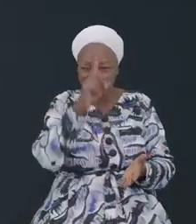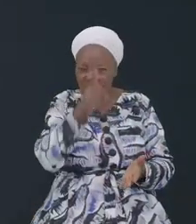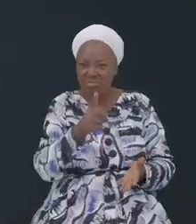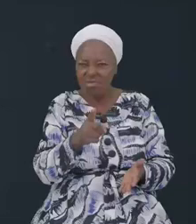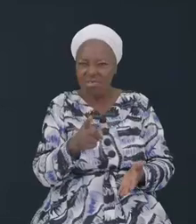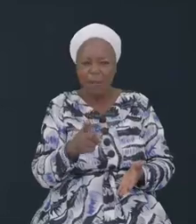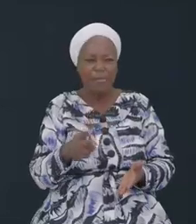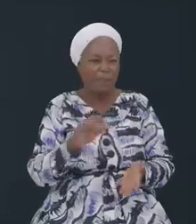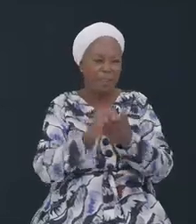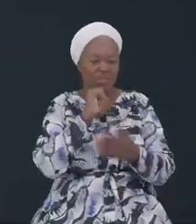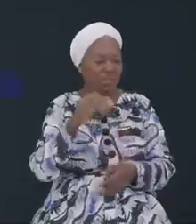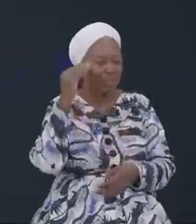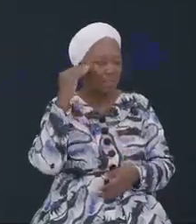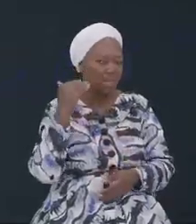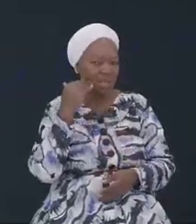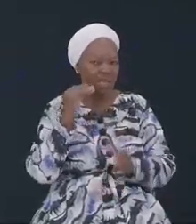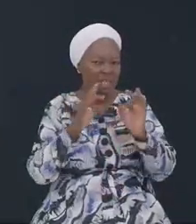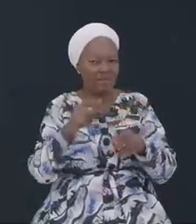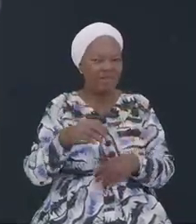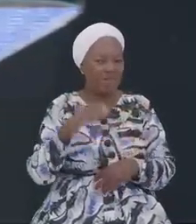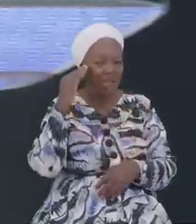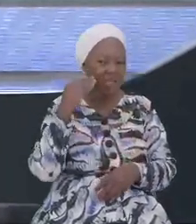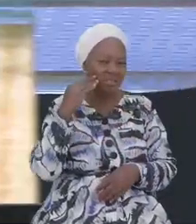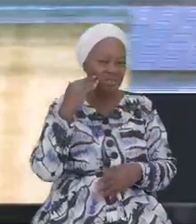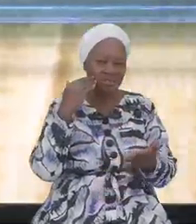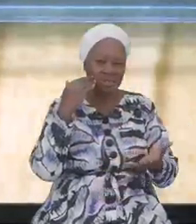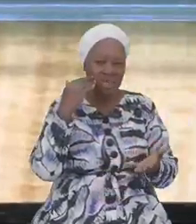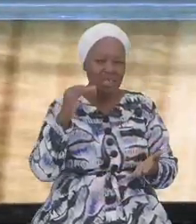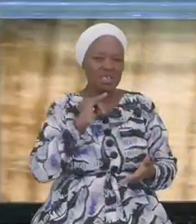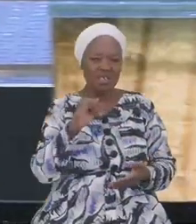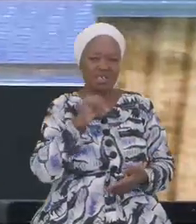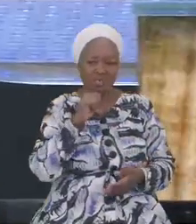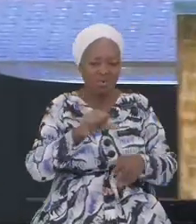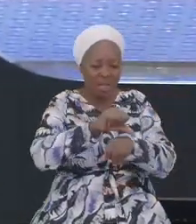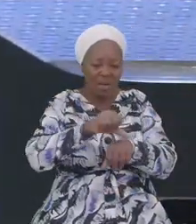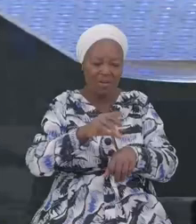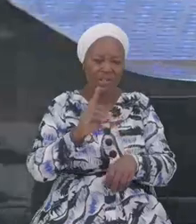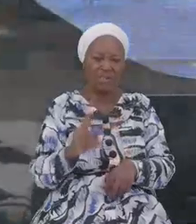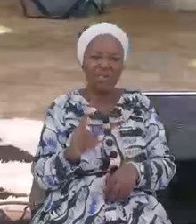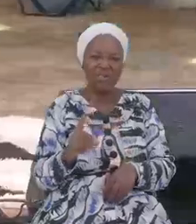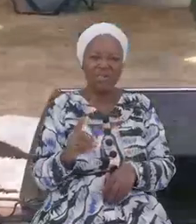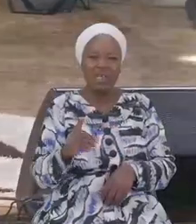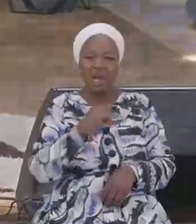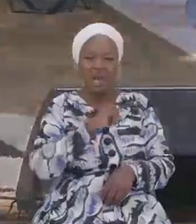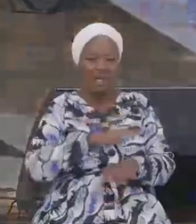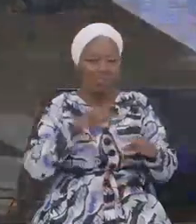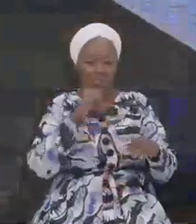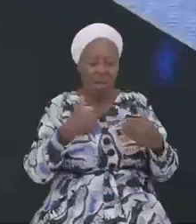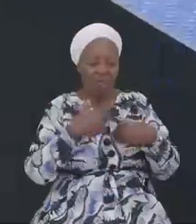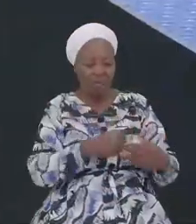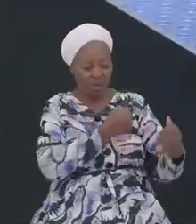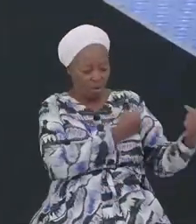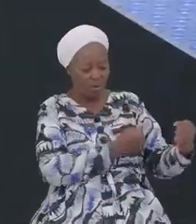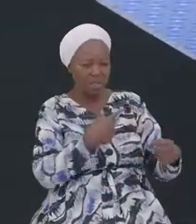ce n'est pas la tête. Si la tête doit dire, elle n'est pas ointe et qu'elle n'a pas le courage, la passion,